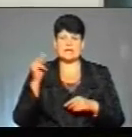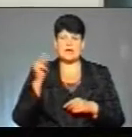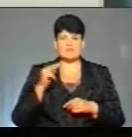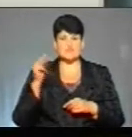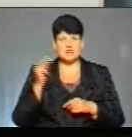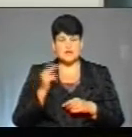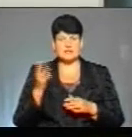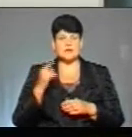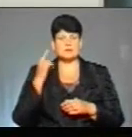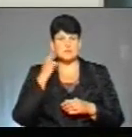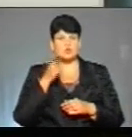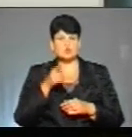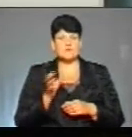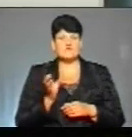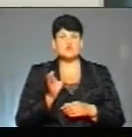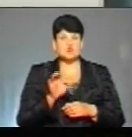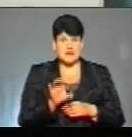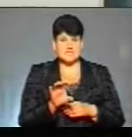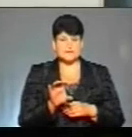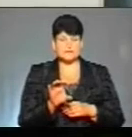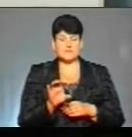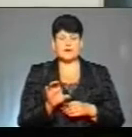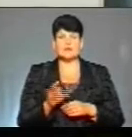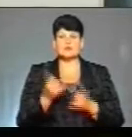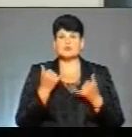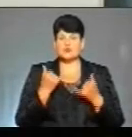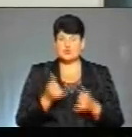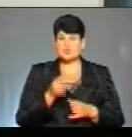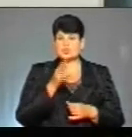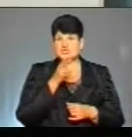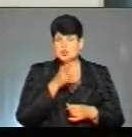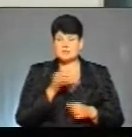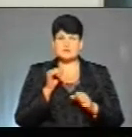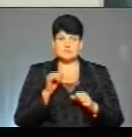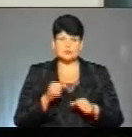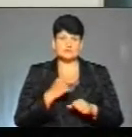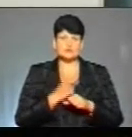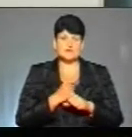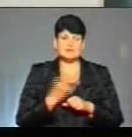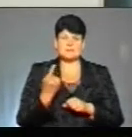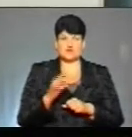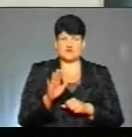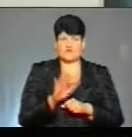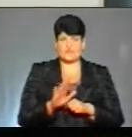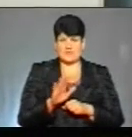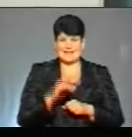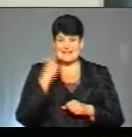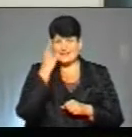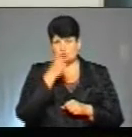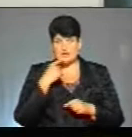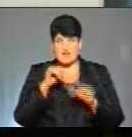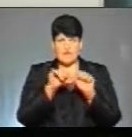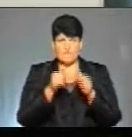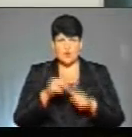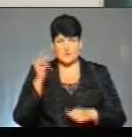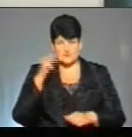які ми чули в сюжеті, і які на сьогоднішній час будуть діяти з 1 вересня. Індивідуальна